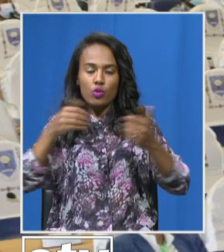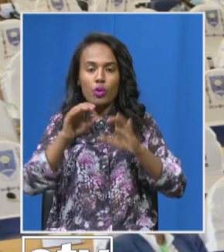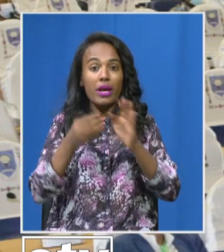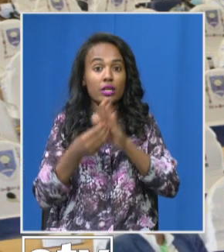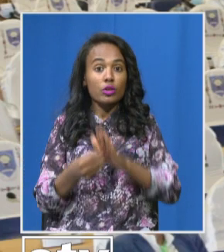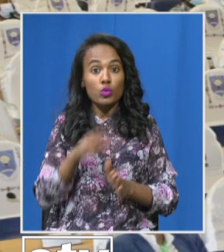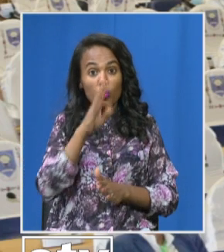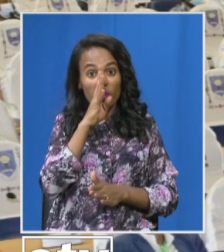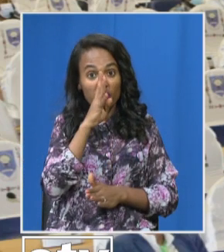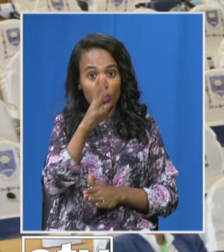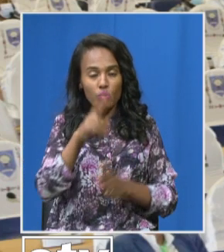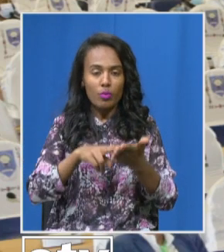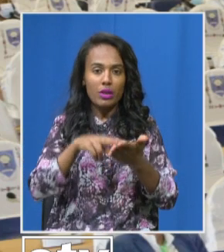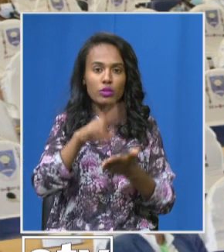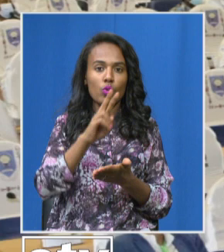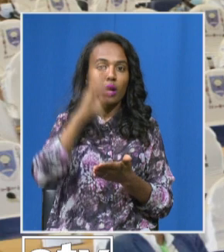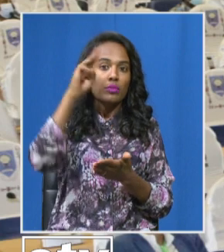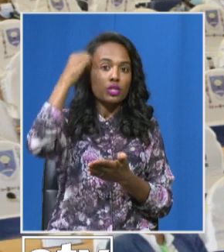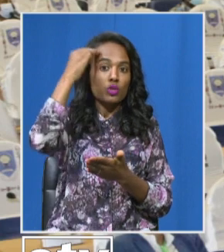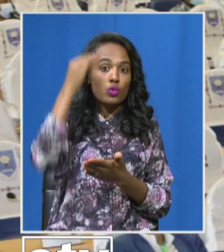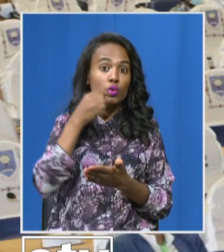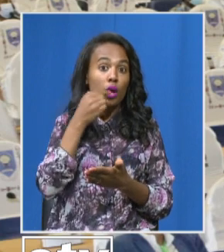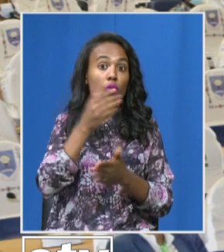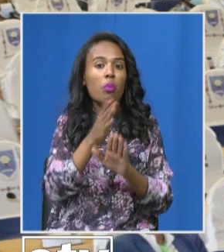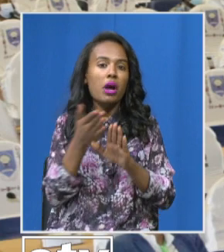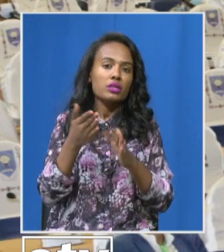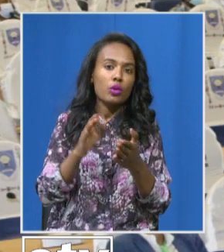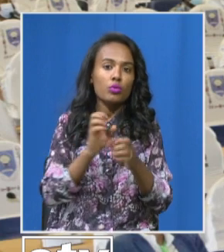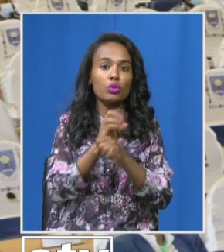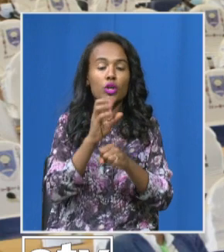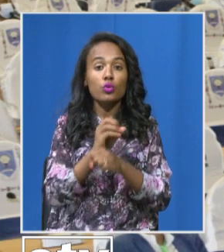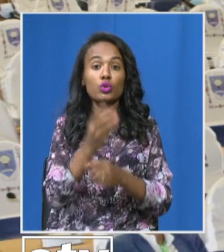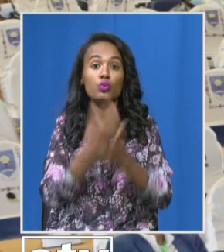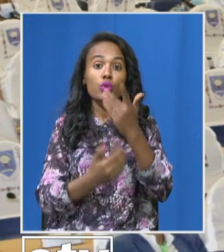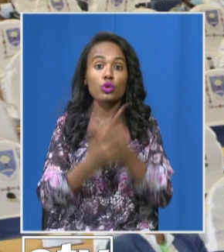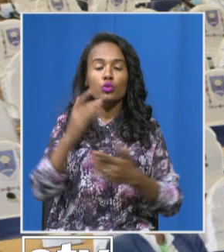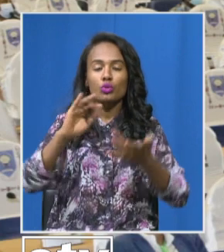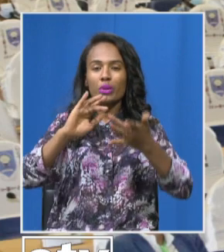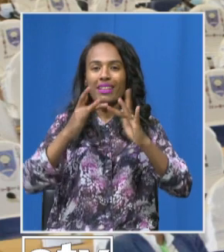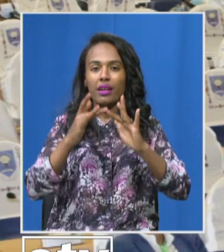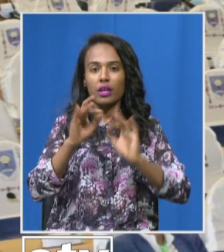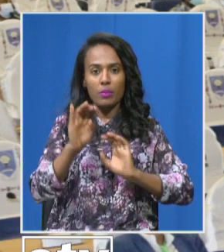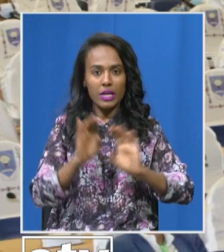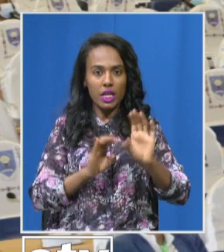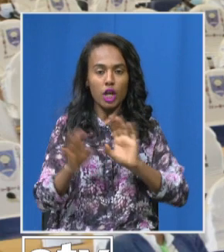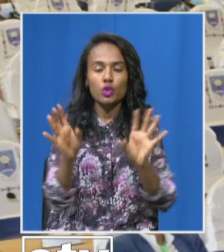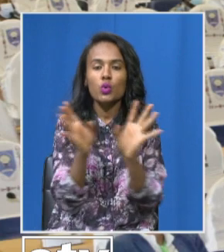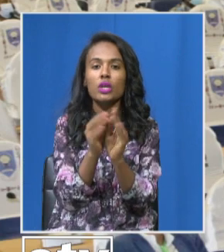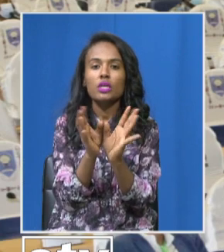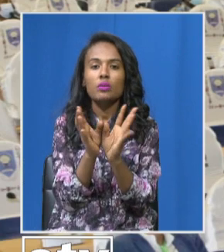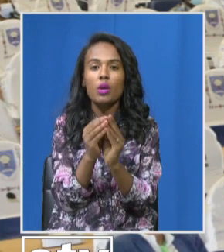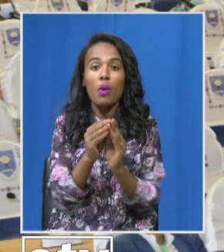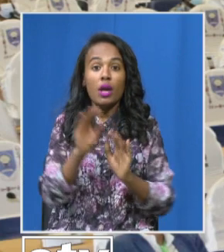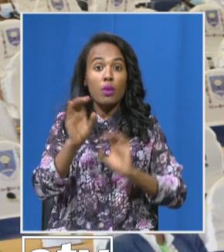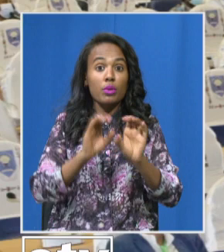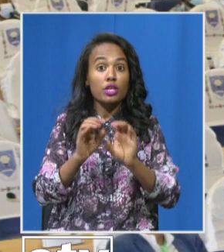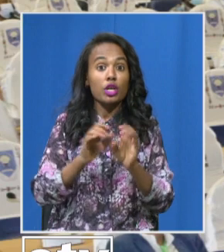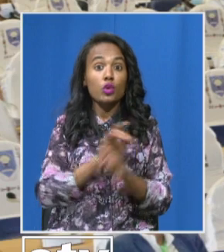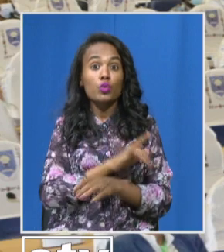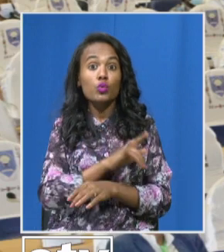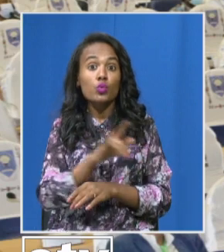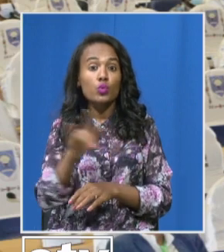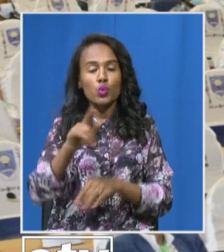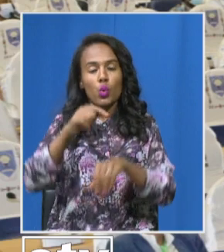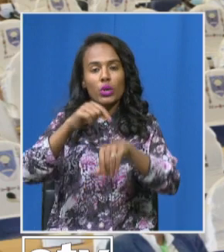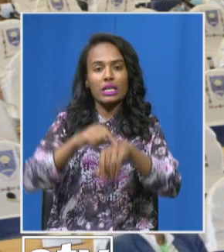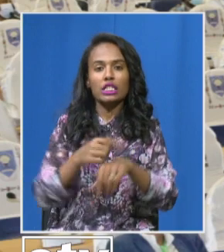ተጽዕኖ መፍጠሩንም ያነሱት ሚኒስትሩ እንዳሉት በአንጻሩ ምክክሮችና ውይይቶች በበይነ መረብ መካሄዳቸው ለስብሰባ የሚደረግን ጉዞ